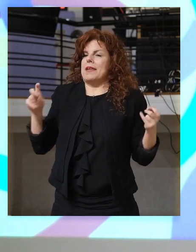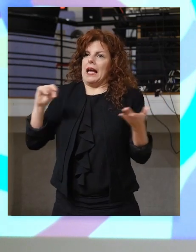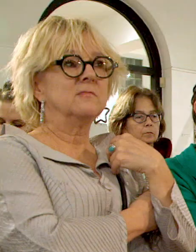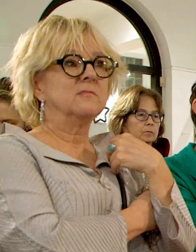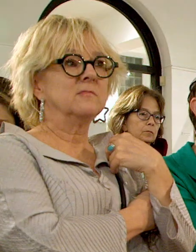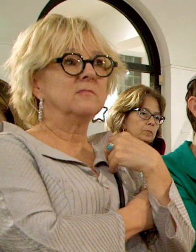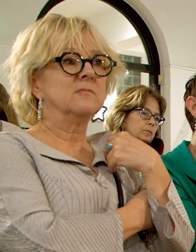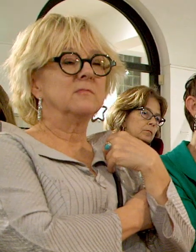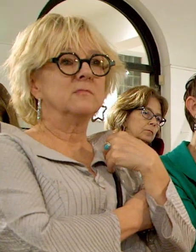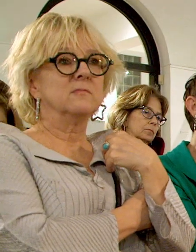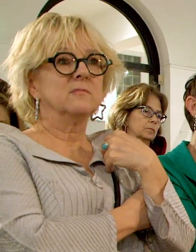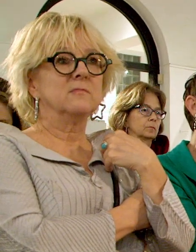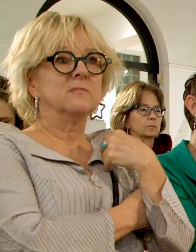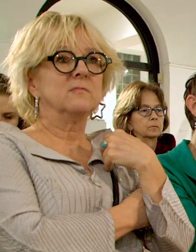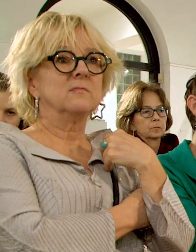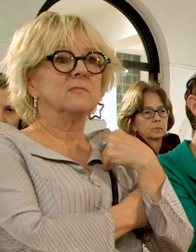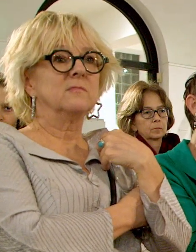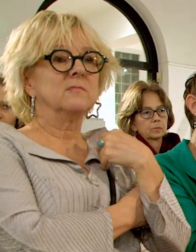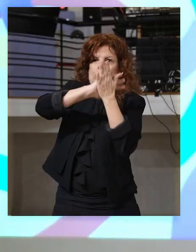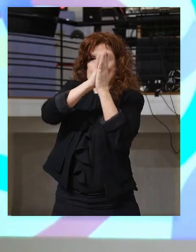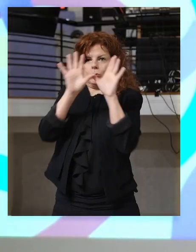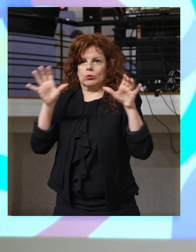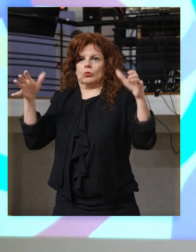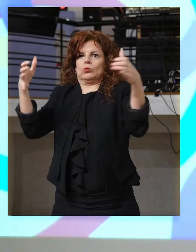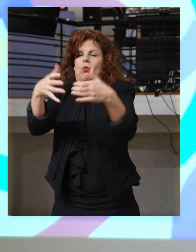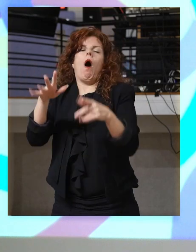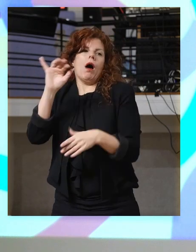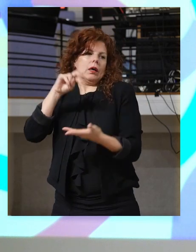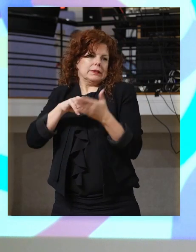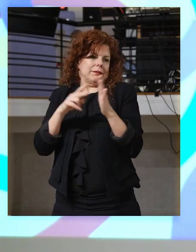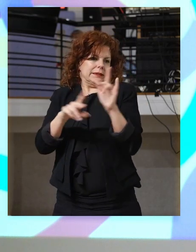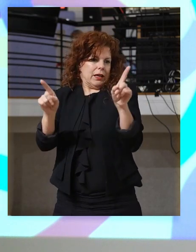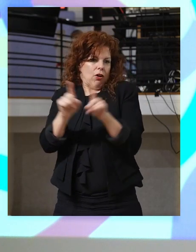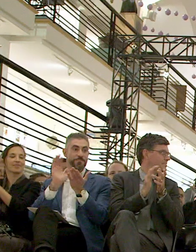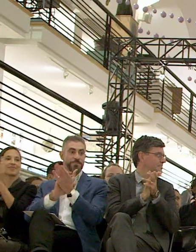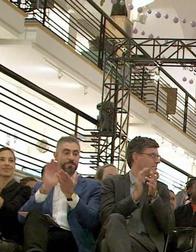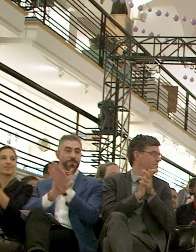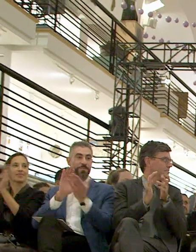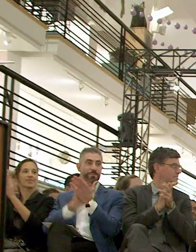une histoire et un parcours unique qui enrichissent notre société.